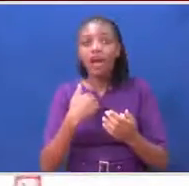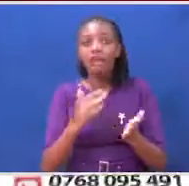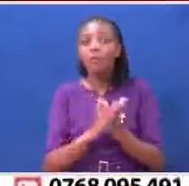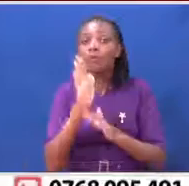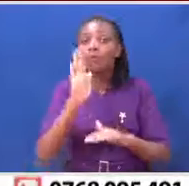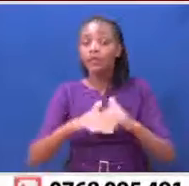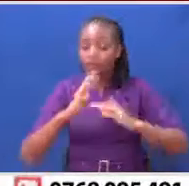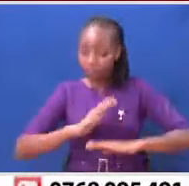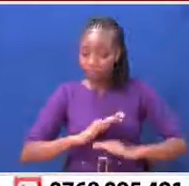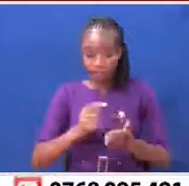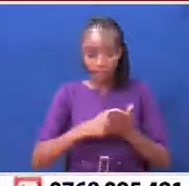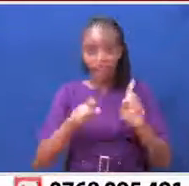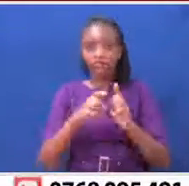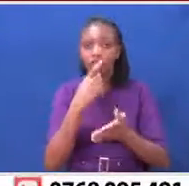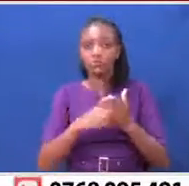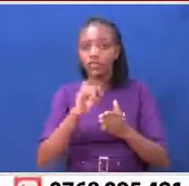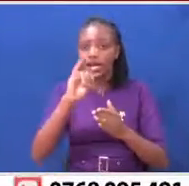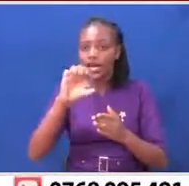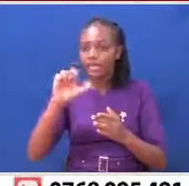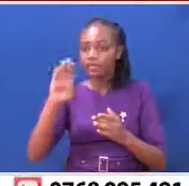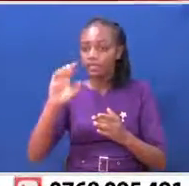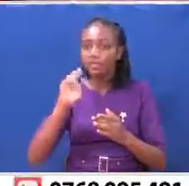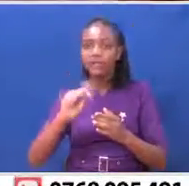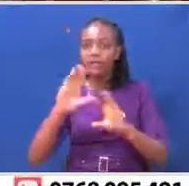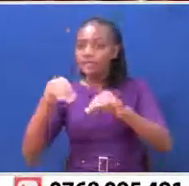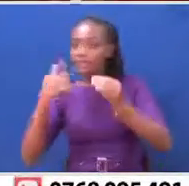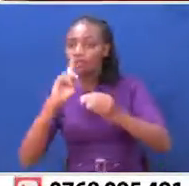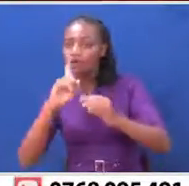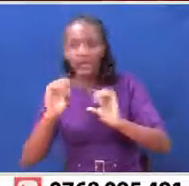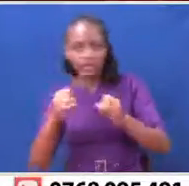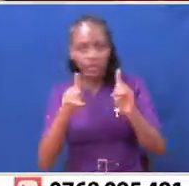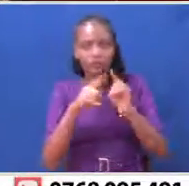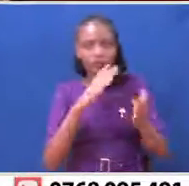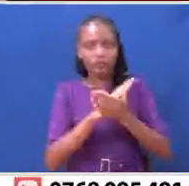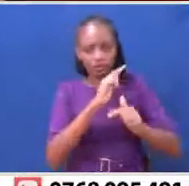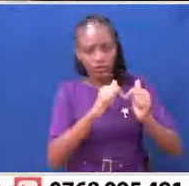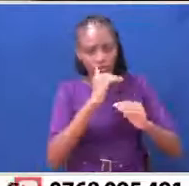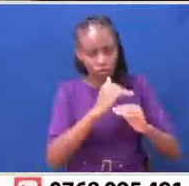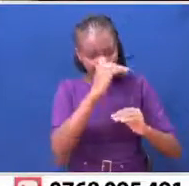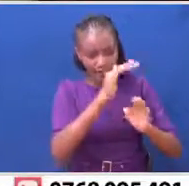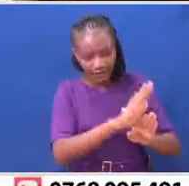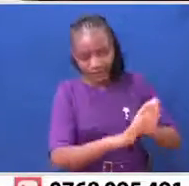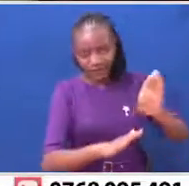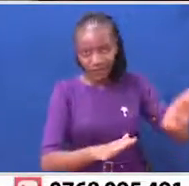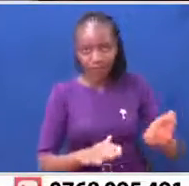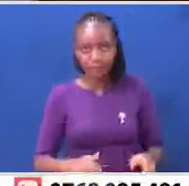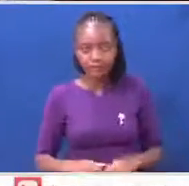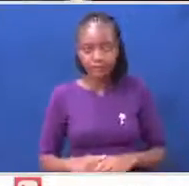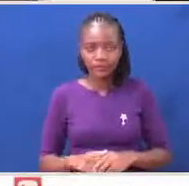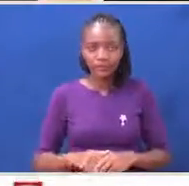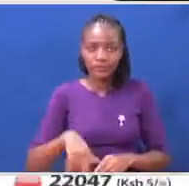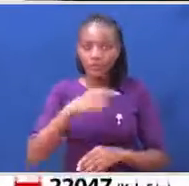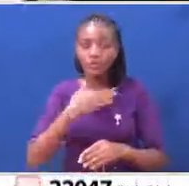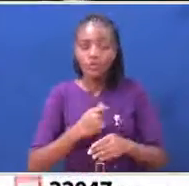inayotakikana, akisema tume ya IEBC sasa inastahili kutoa mwelekeo ili kusonga kwa awamu nyingine. Leo ndio kusign